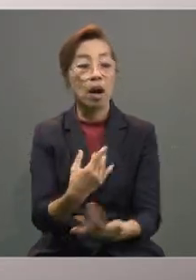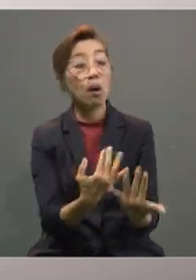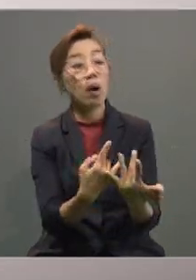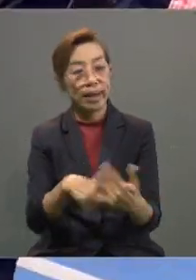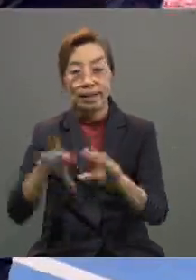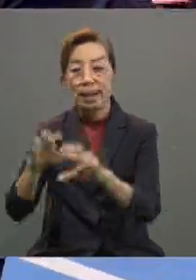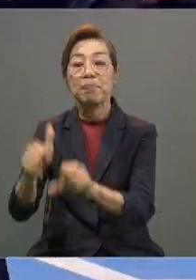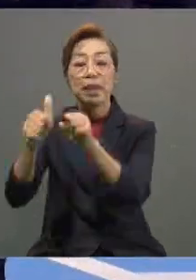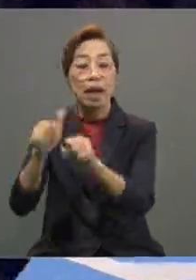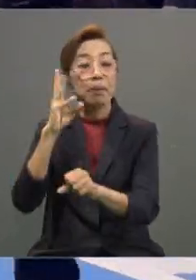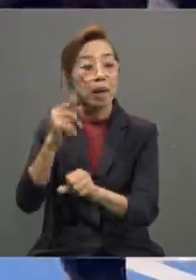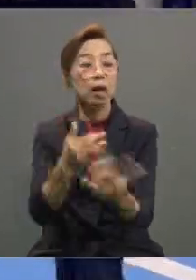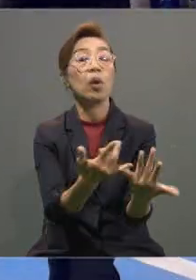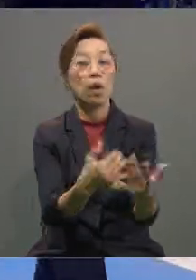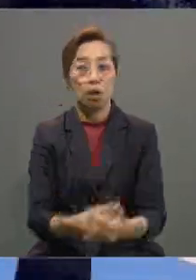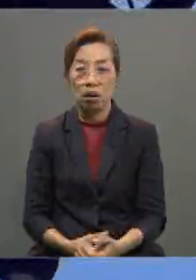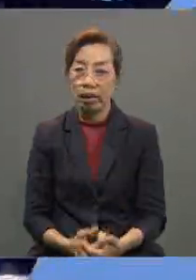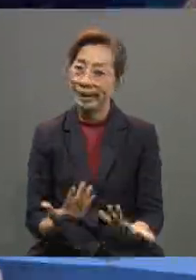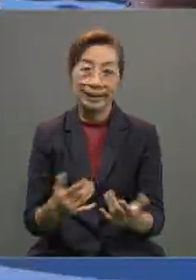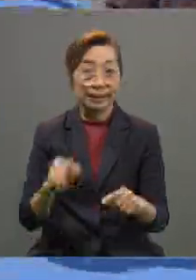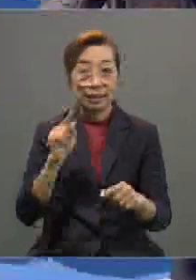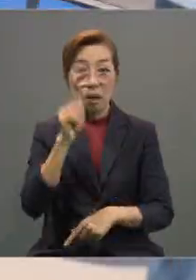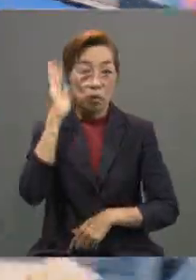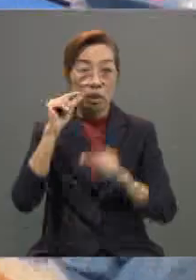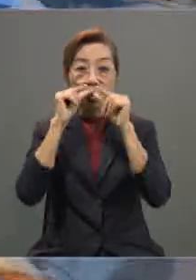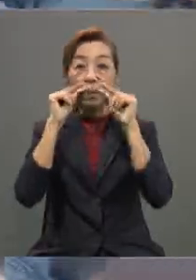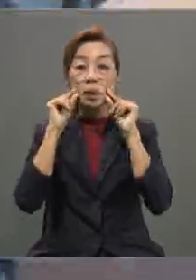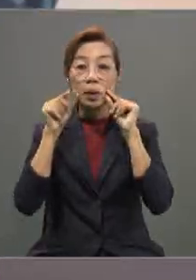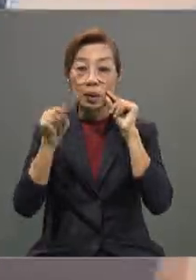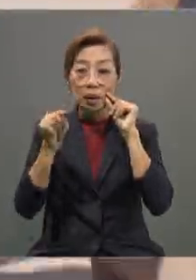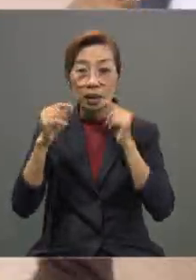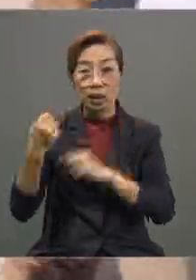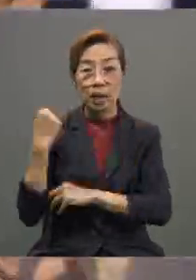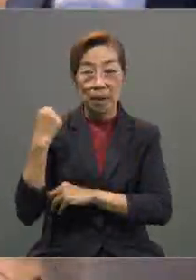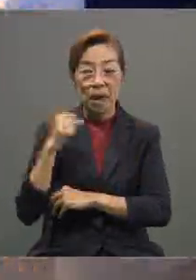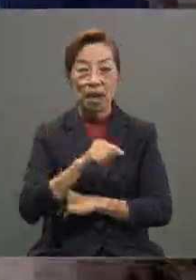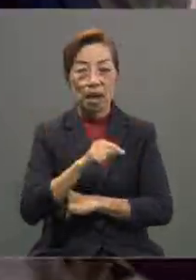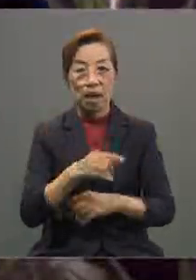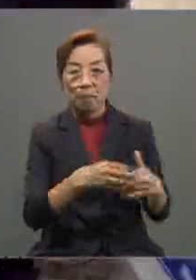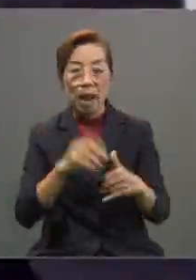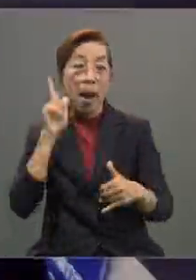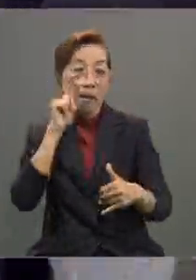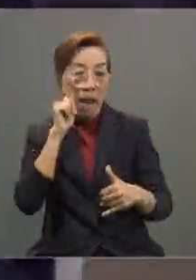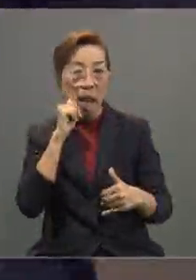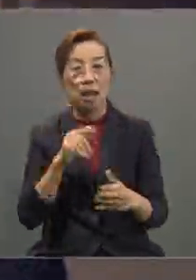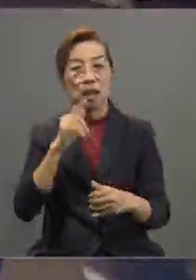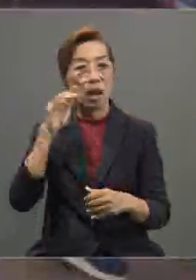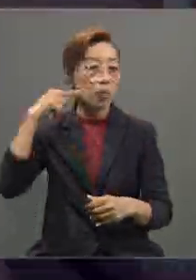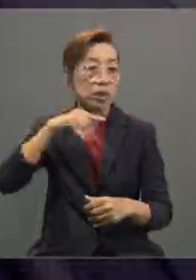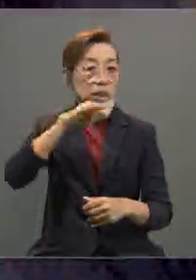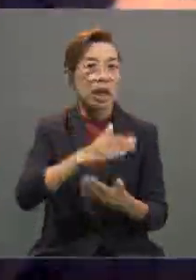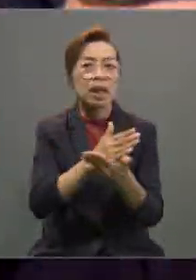การจอมพลังนะคะพาเด็กหญิงลูกครึ่งไทยเยอรมันอายุ 7ปีค่ะแล้วก็คุณแม่เเขพบกับพันตำรวจเอกนาวิน